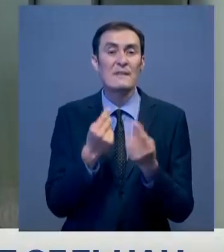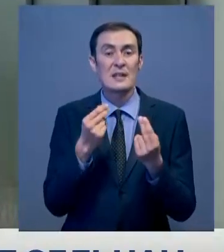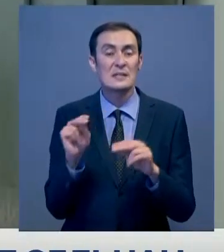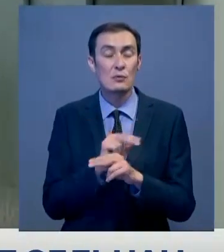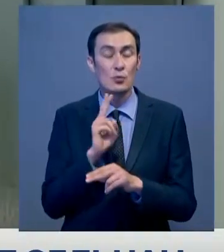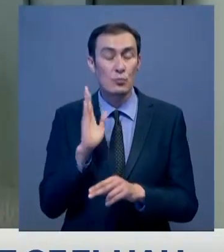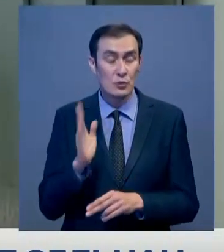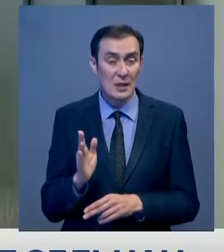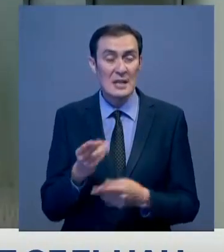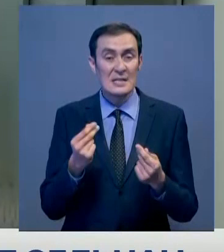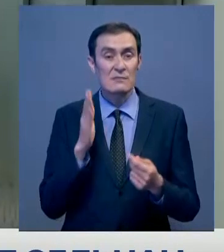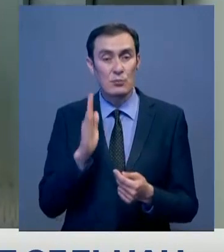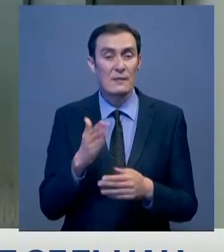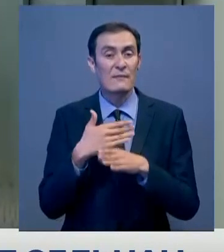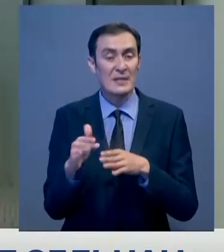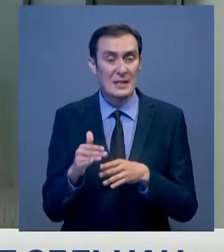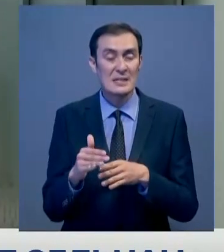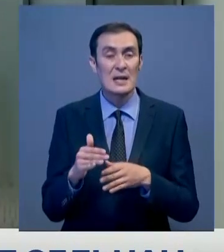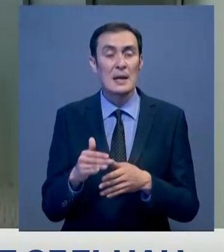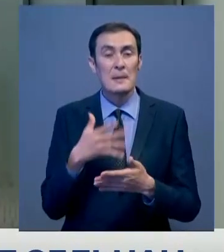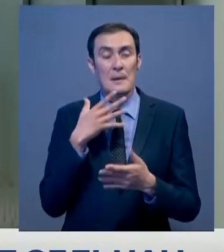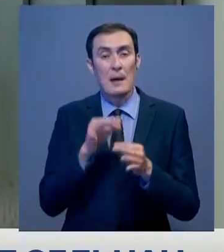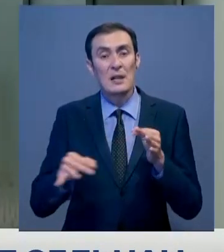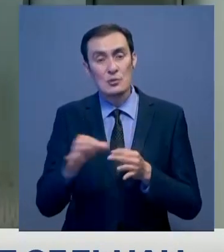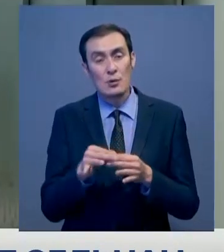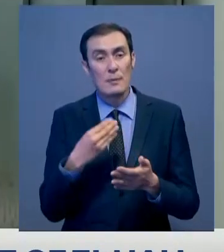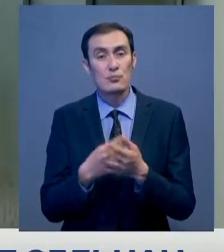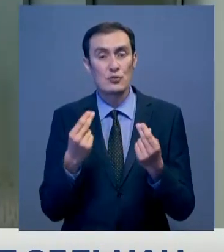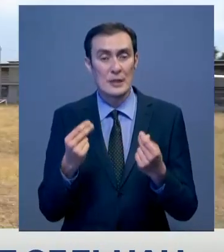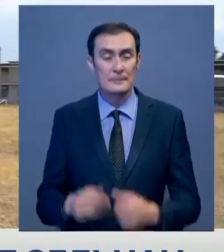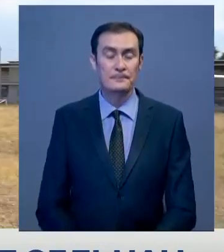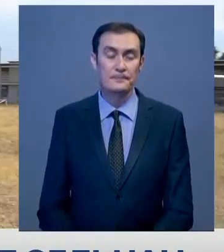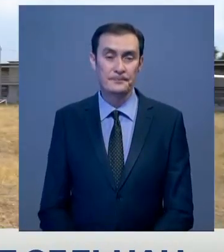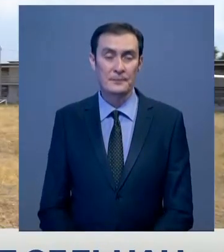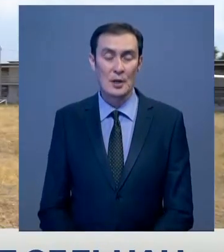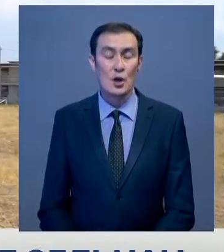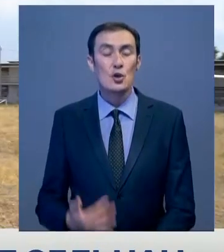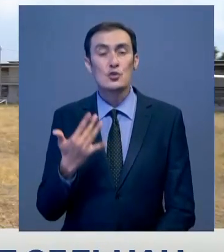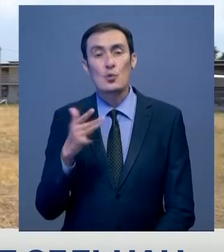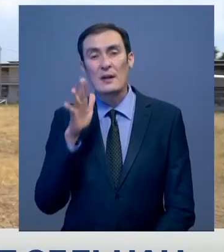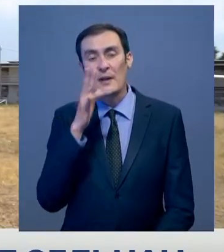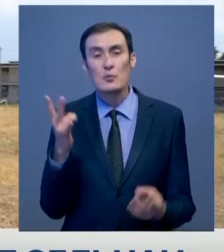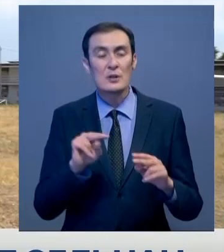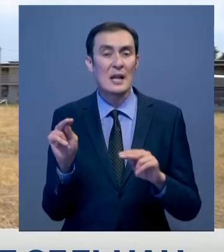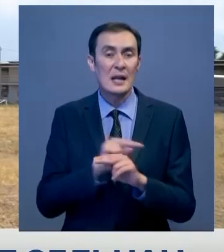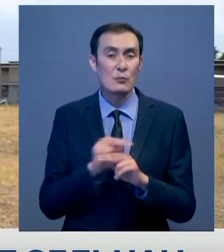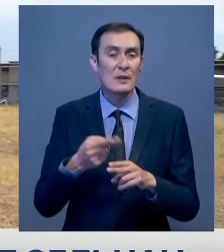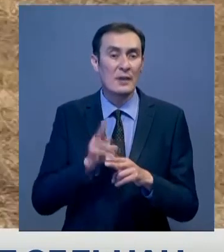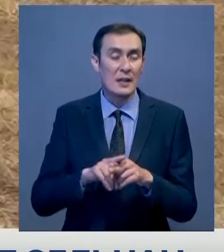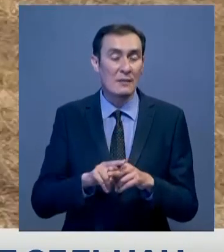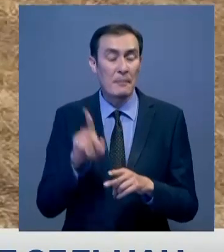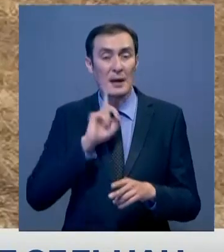финансирование. Необходимые средства будут выделены из местного или областного бюджета. Сколько времени потребуется для решения